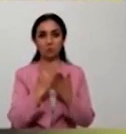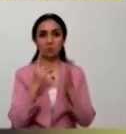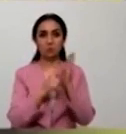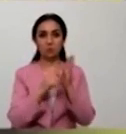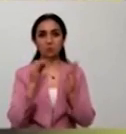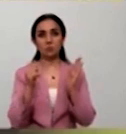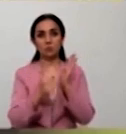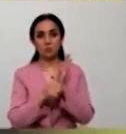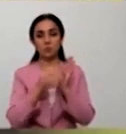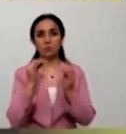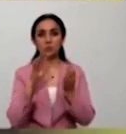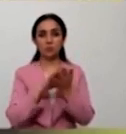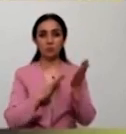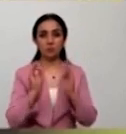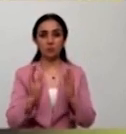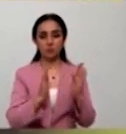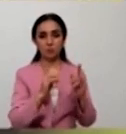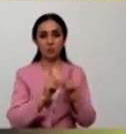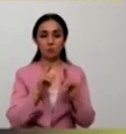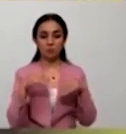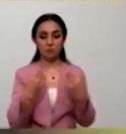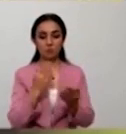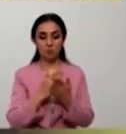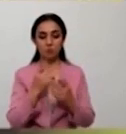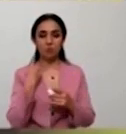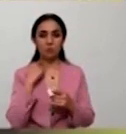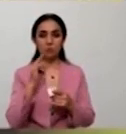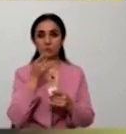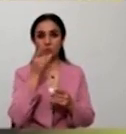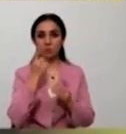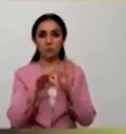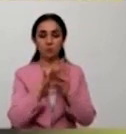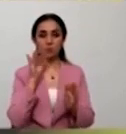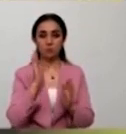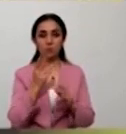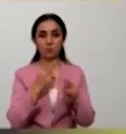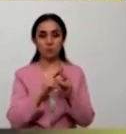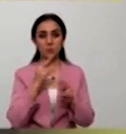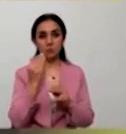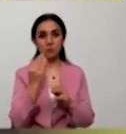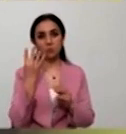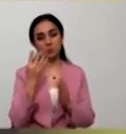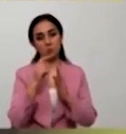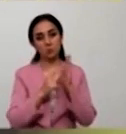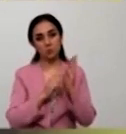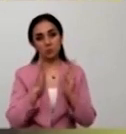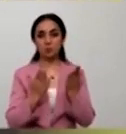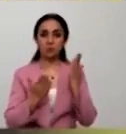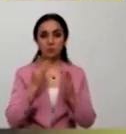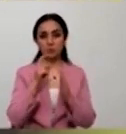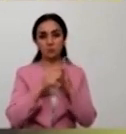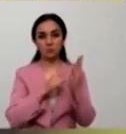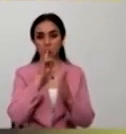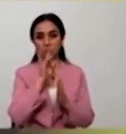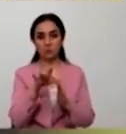7, 6 va hokazo tartibdagi sonlar berilgan. Bu sonlardan ixtiyoriy bittasini oladigan bo'lsam, u son yo 4 ga bo'linadi yo bo'linmaydi.